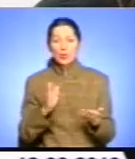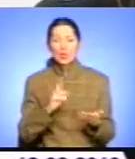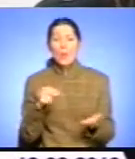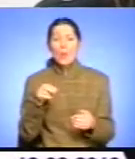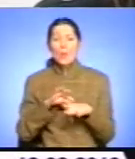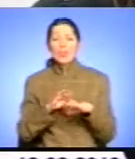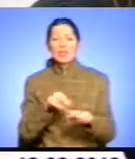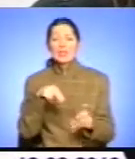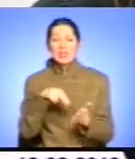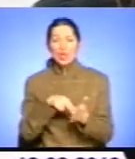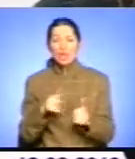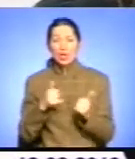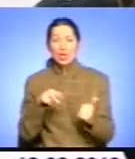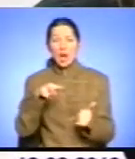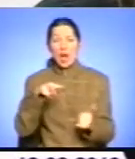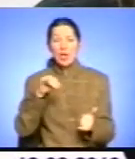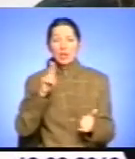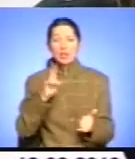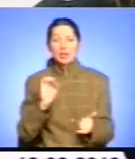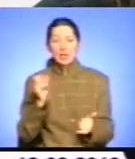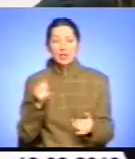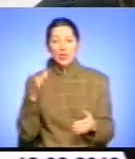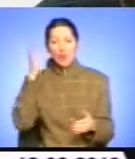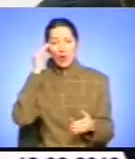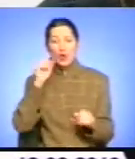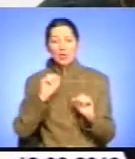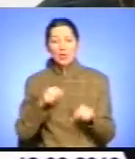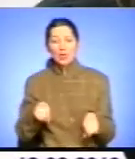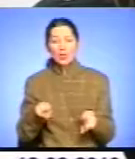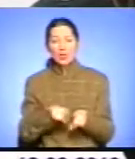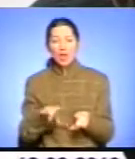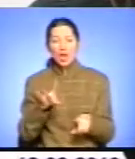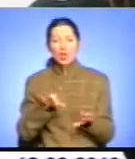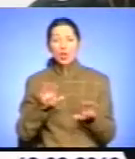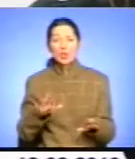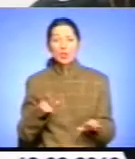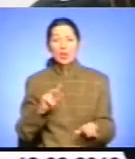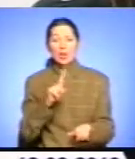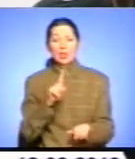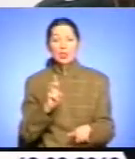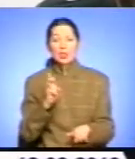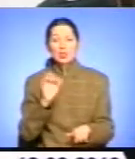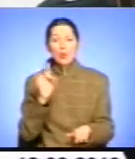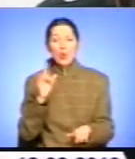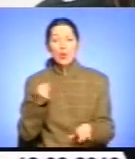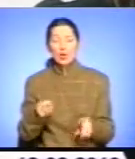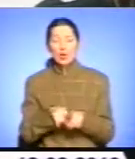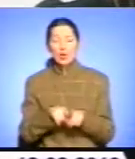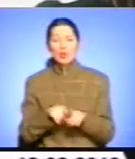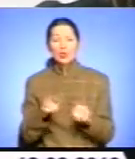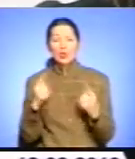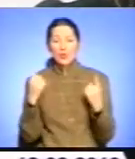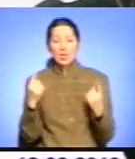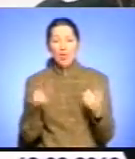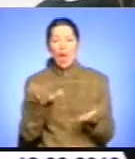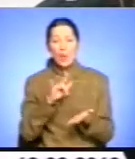для ліцензій врахувати можливість таких районних міст, як Зборів, а також таких великих міст, як місто Київ,